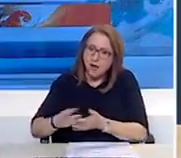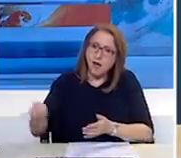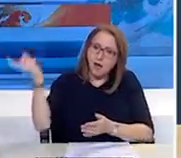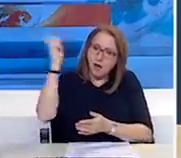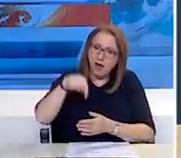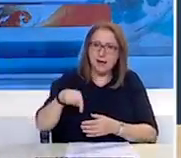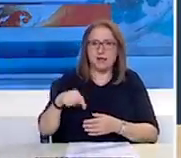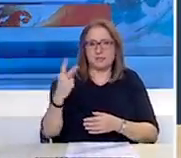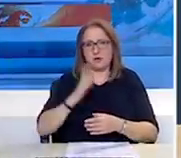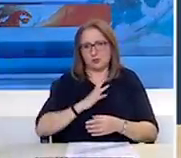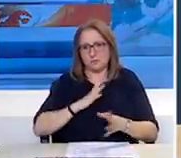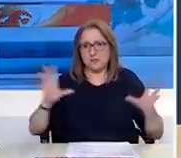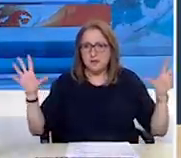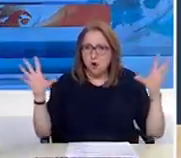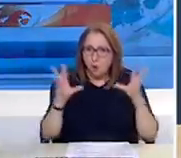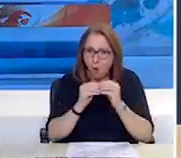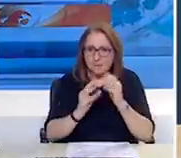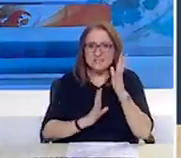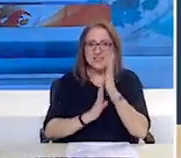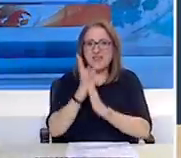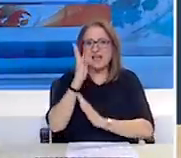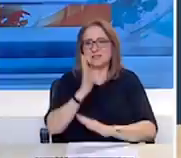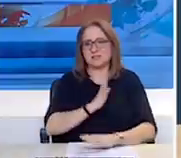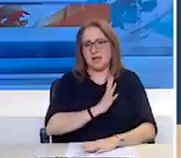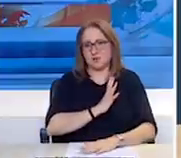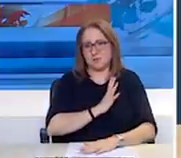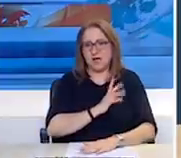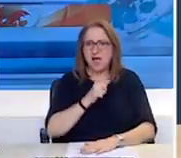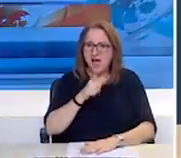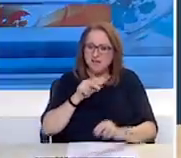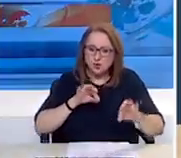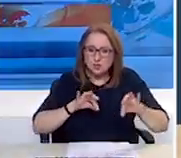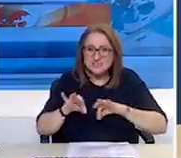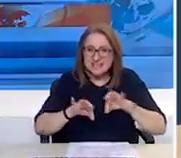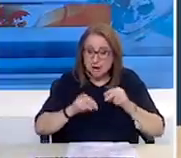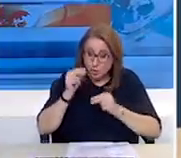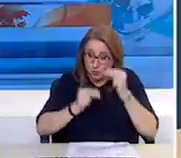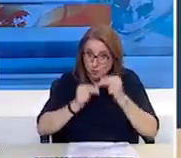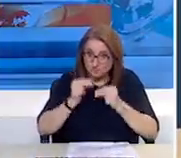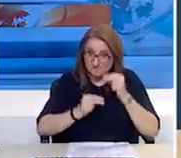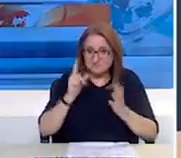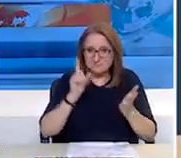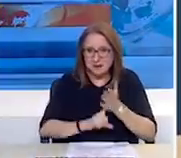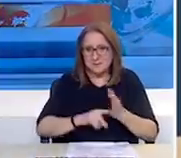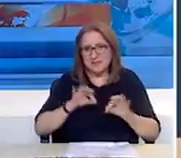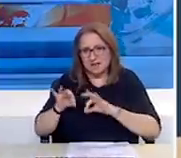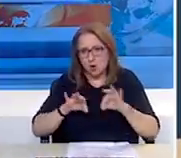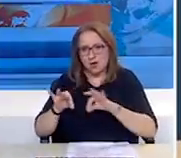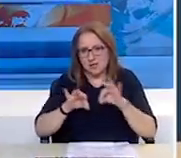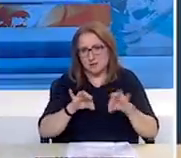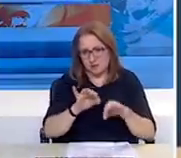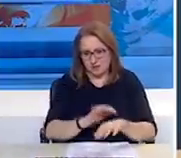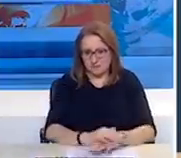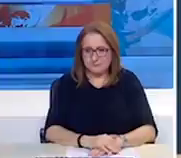μέτρα εργαζόμενοι και πελάτες. Κυρίες και κύριοι, αγαπητοί συμπολίτες, επιστρέφουμε αλλά προσέχουμε.